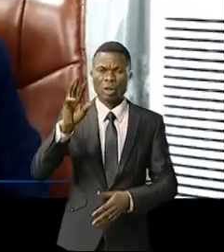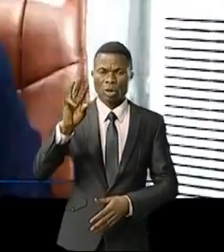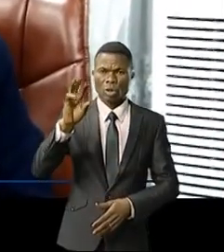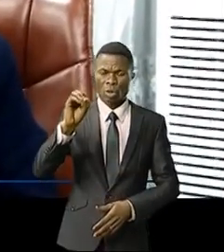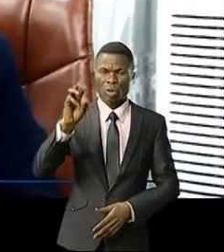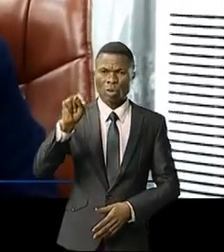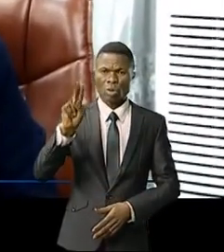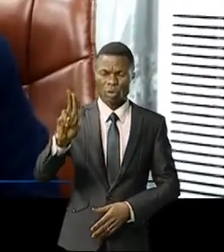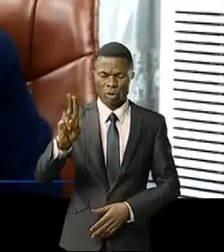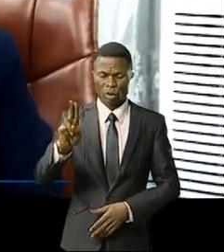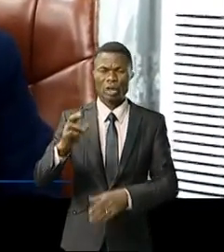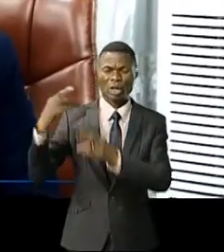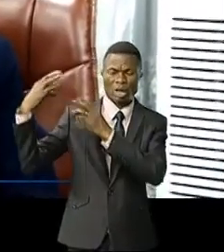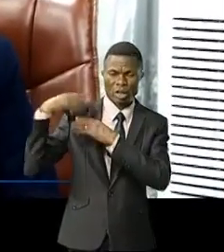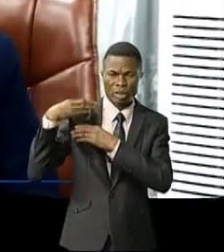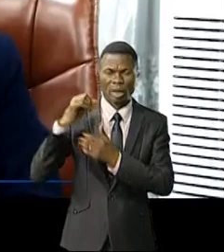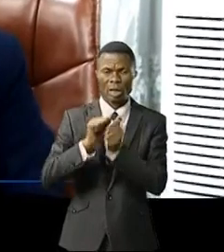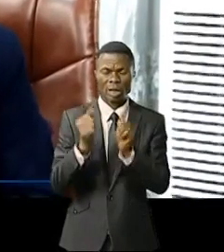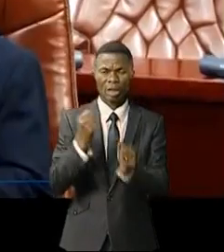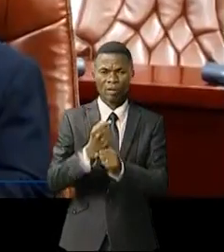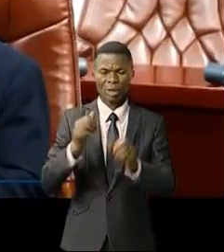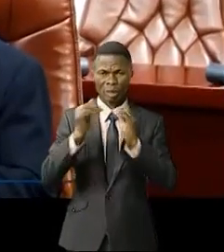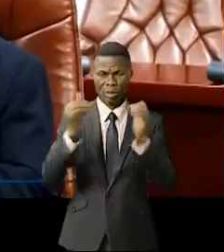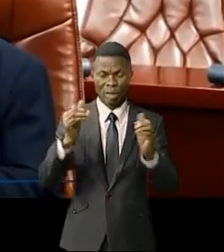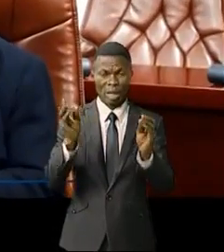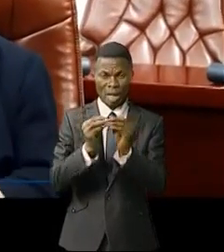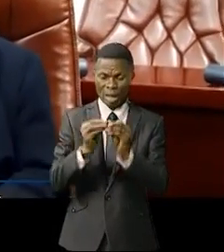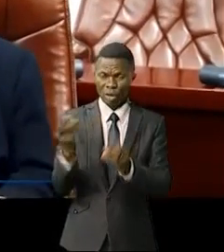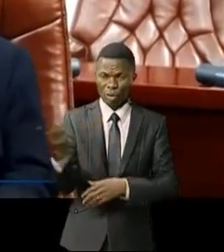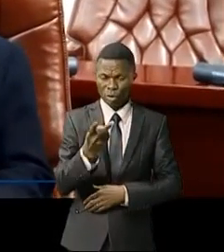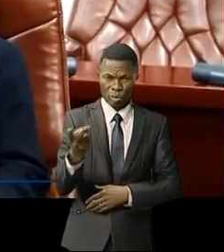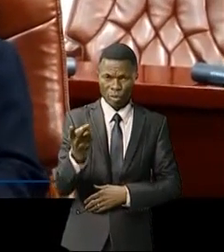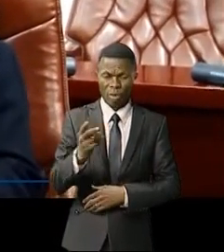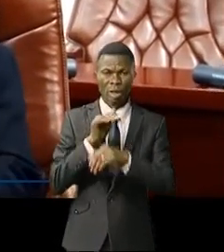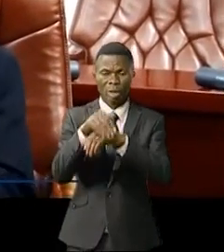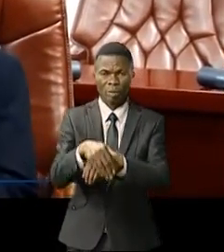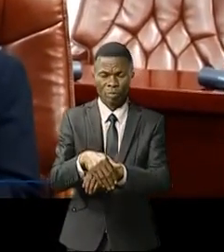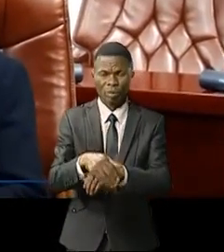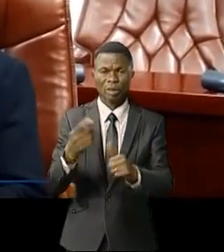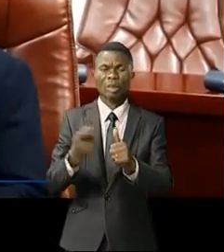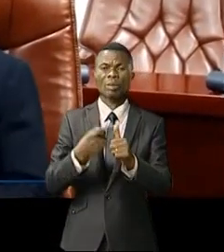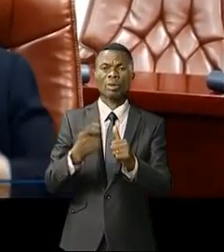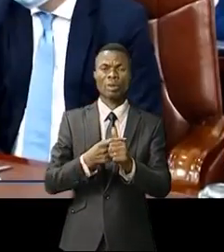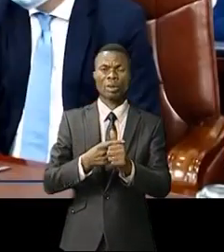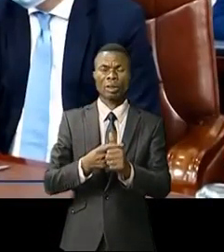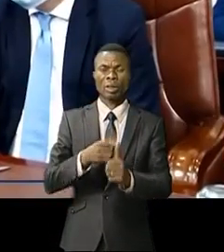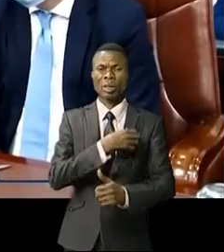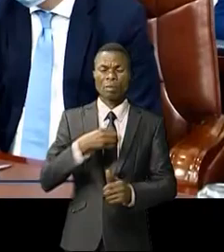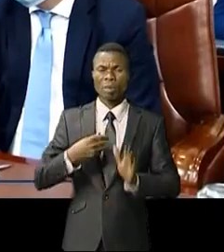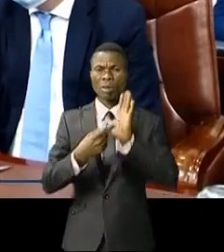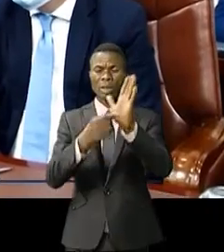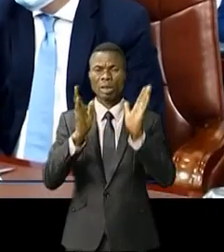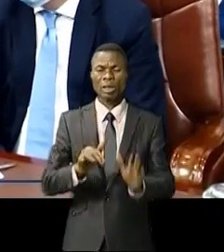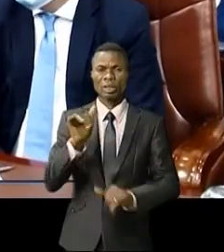des opérations de paix Jean-Pierre Lacroix. Au cours de cette entrevue à laquelle ont pris part notamment la représentante spéciale du